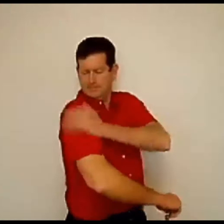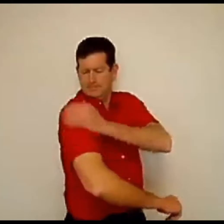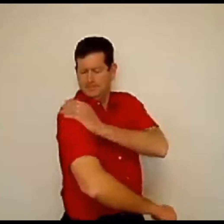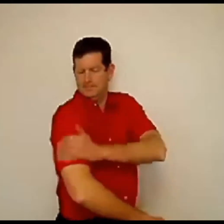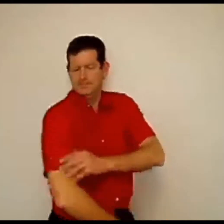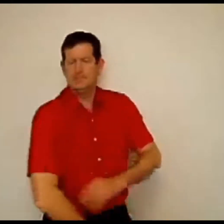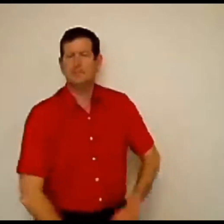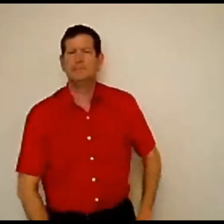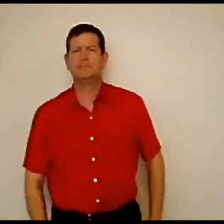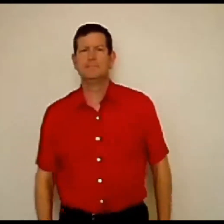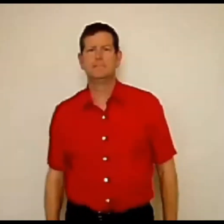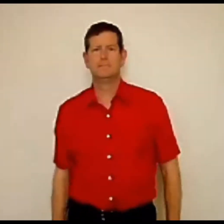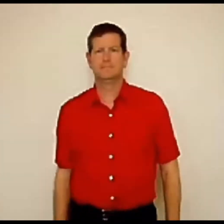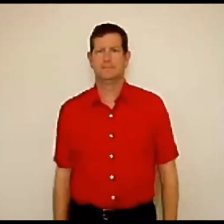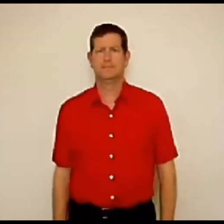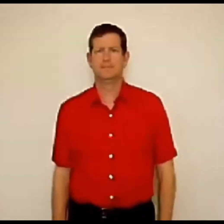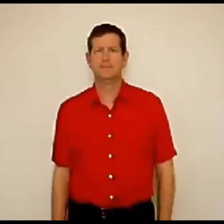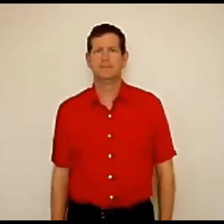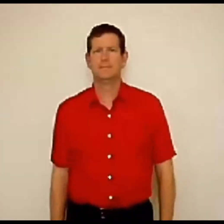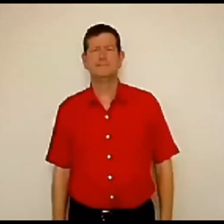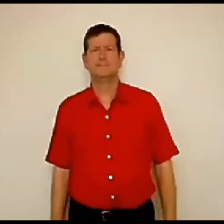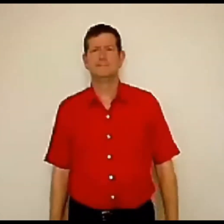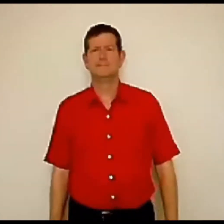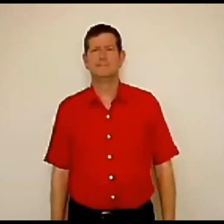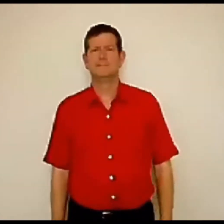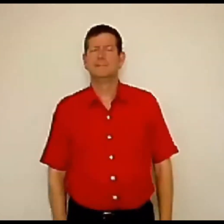Prendre un bain.